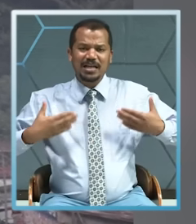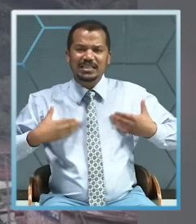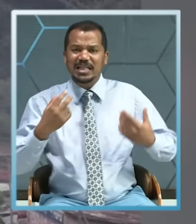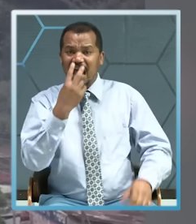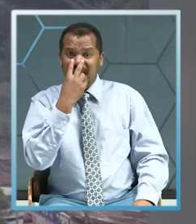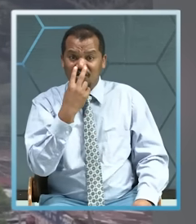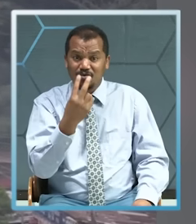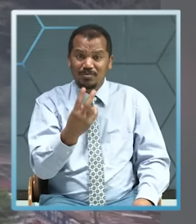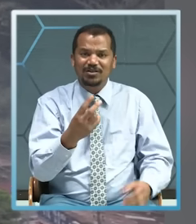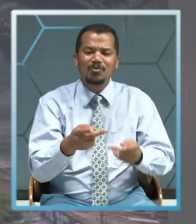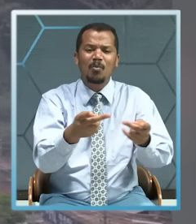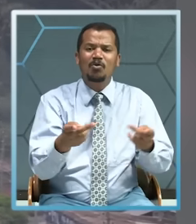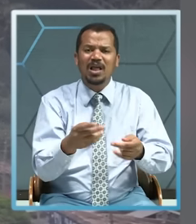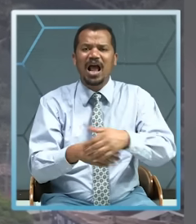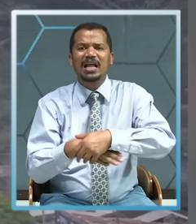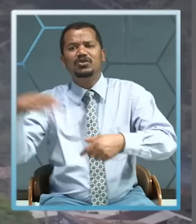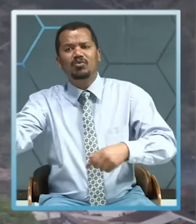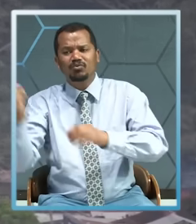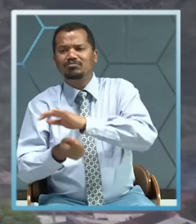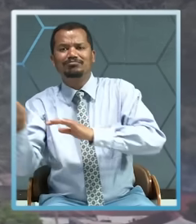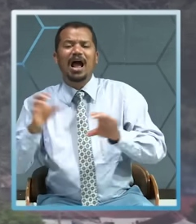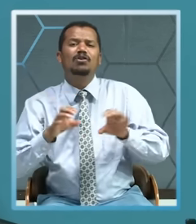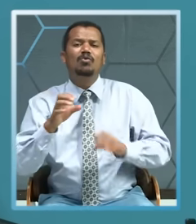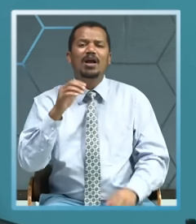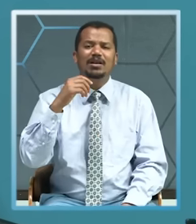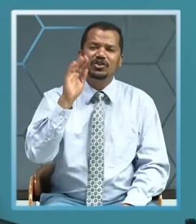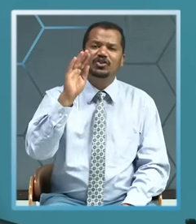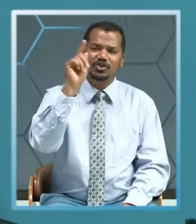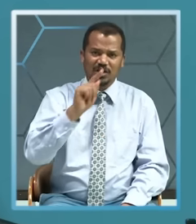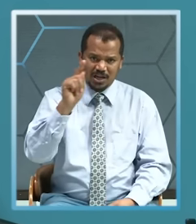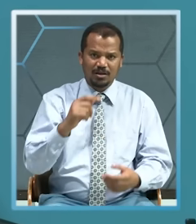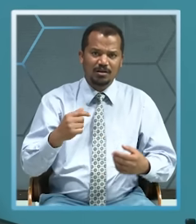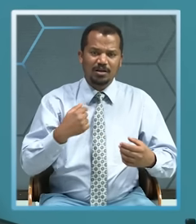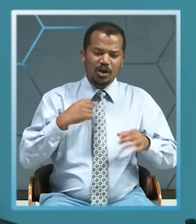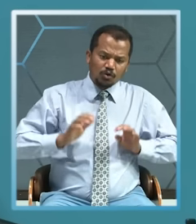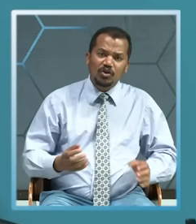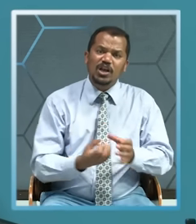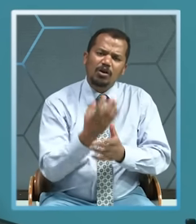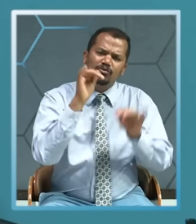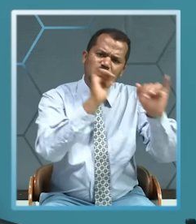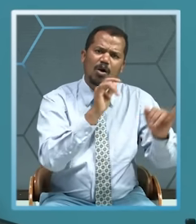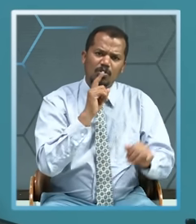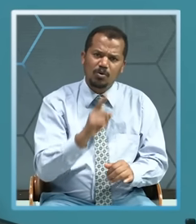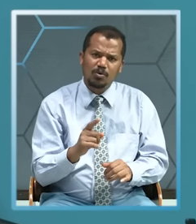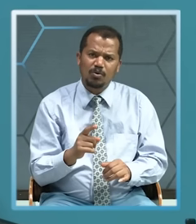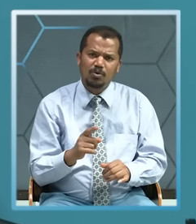ደስታ ያዩበትን ቄ ለቀው እንዲሰደዱ አድርጓል። ነክሸኔ እኔ እድሜ ሙሉ እዛ ነው ተወልጄ ያደኩበት።